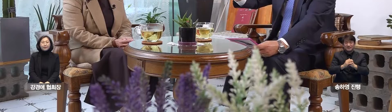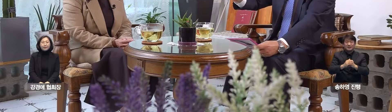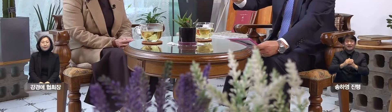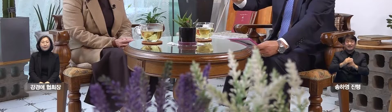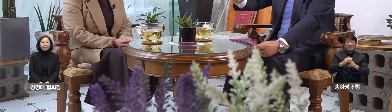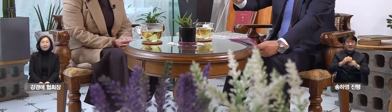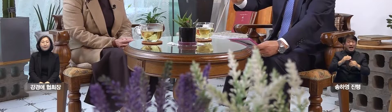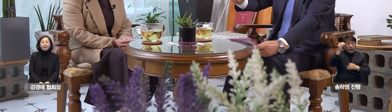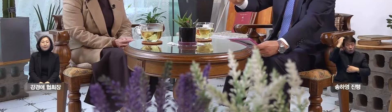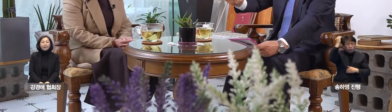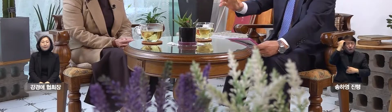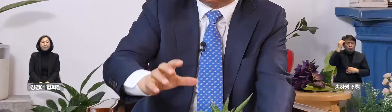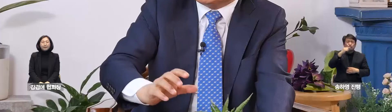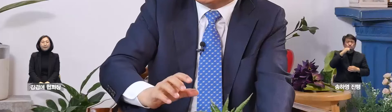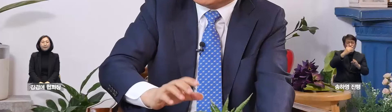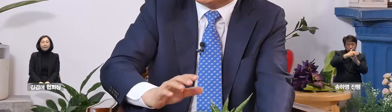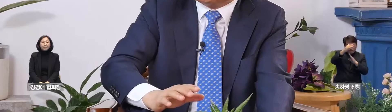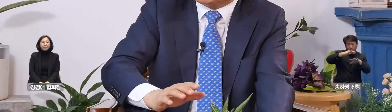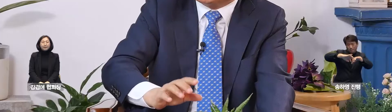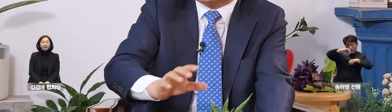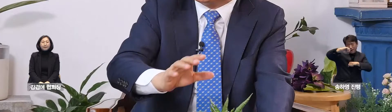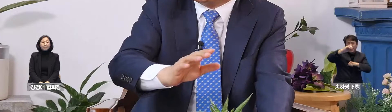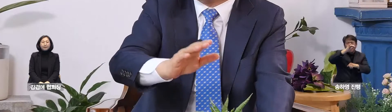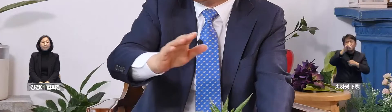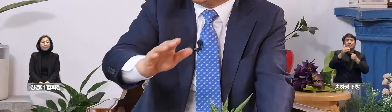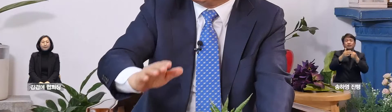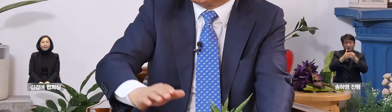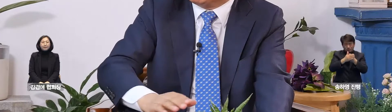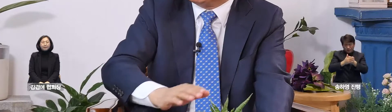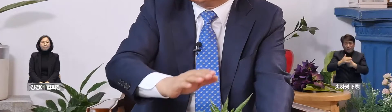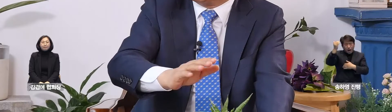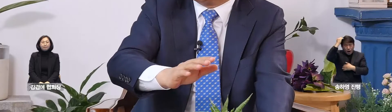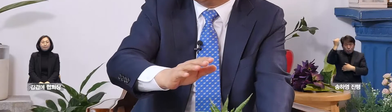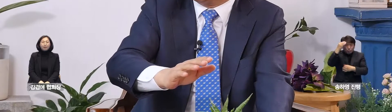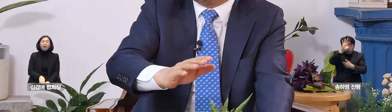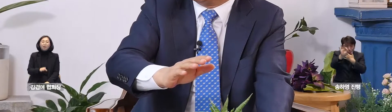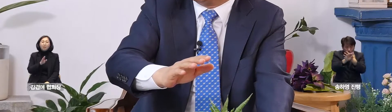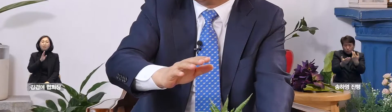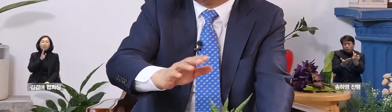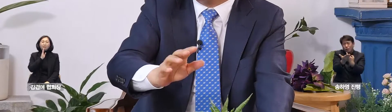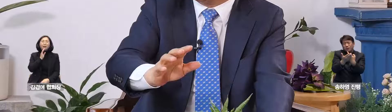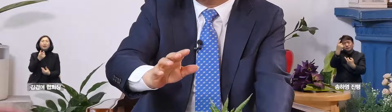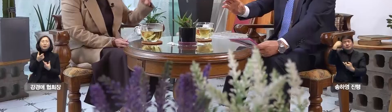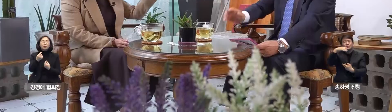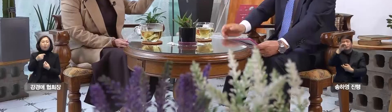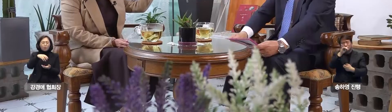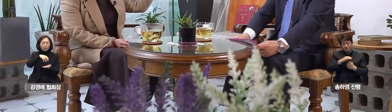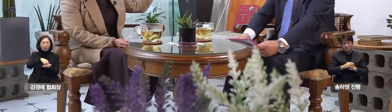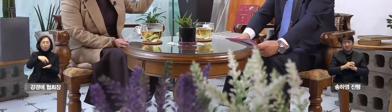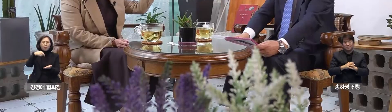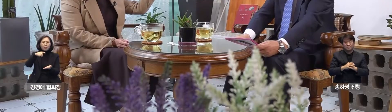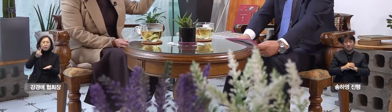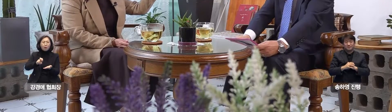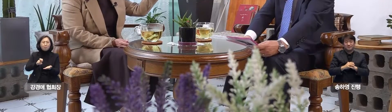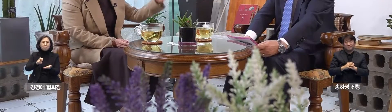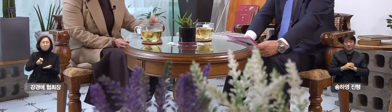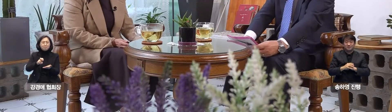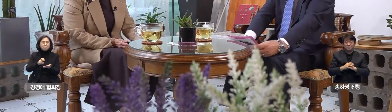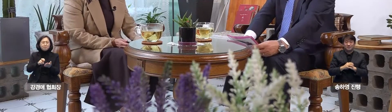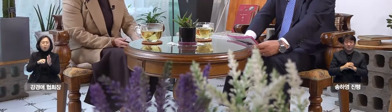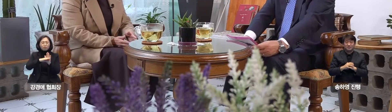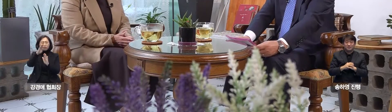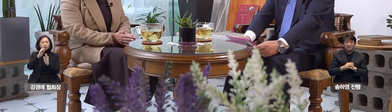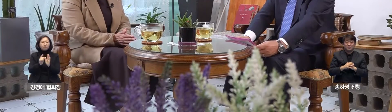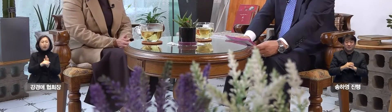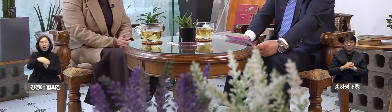남북한이 이렇게 갈려있기 때문에 우리 사는 여담은 섬 같아요. 그렇죠. 섬이죠. 사실은 위쪽이 올라갈 수가